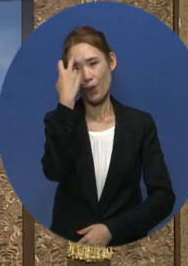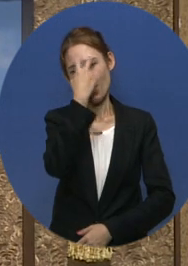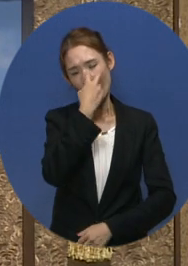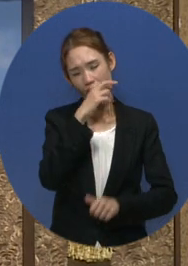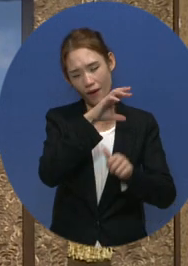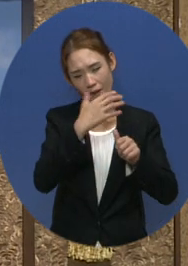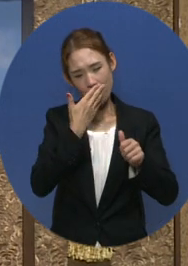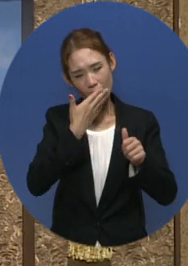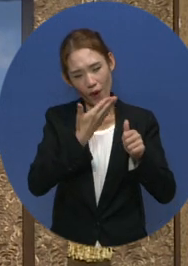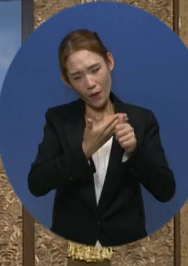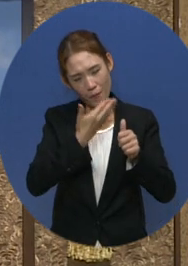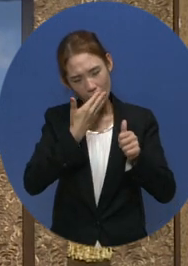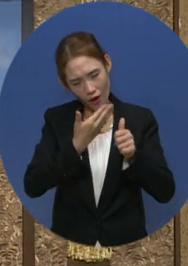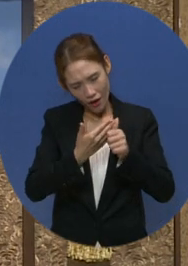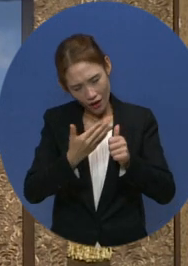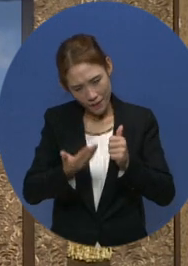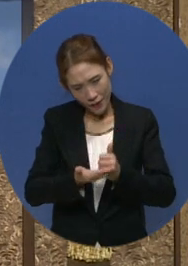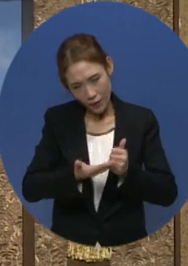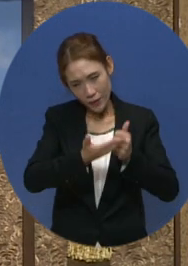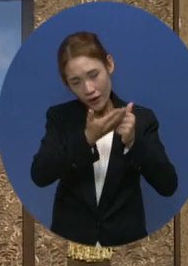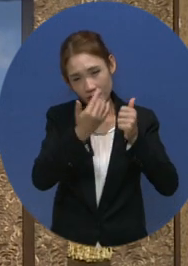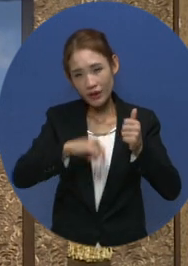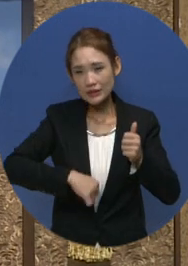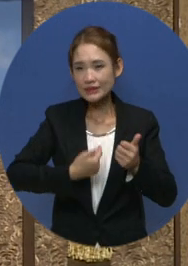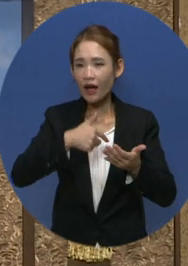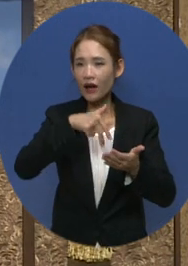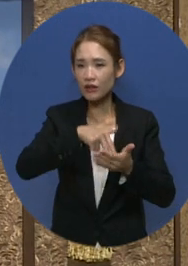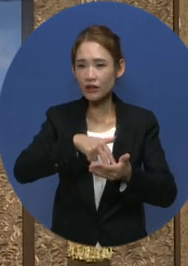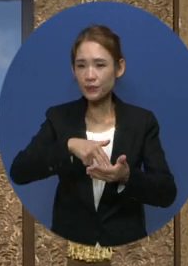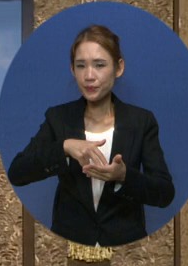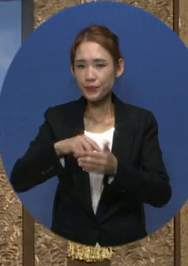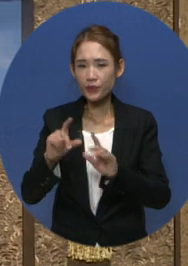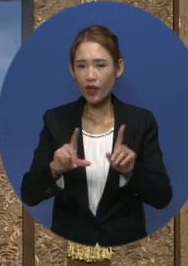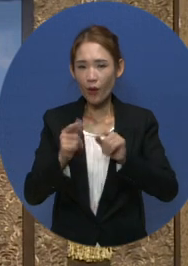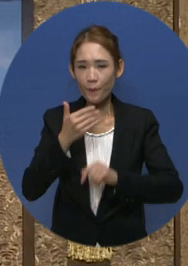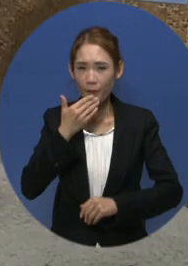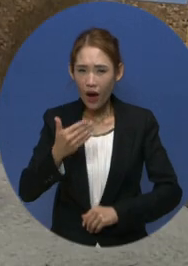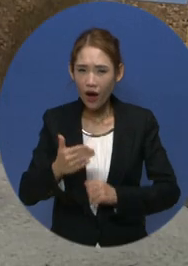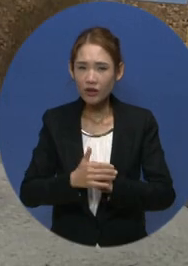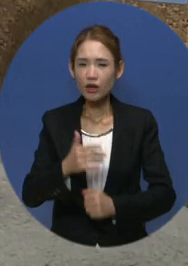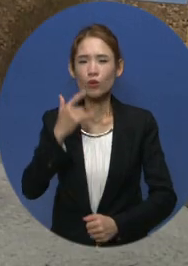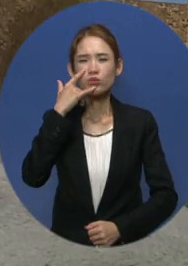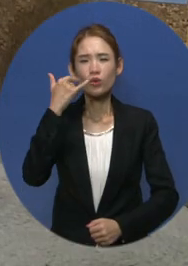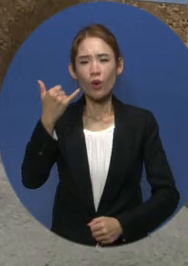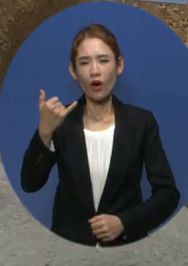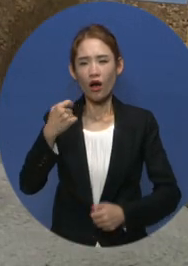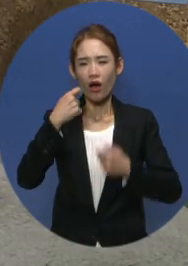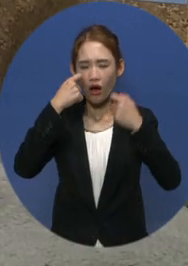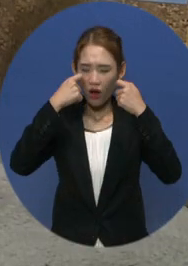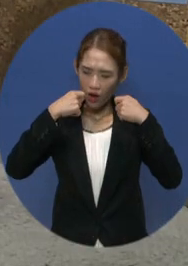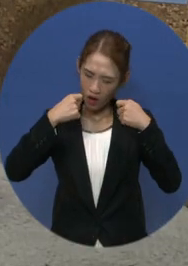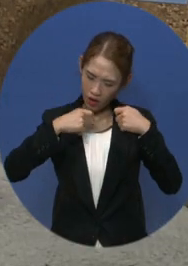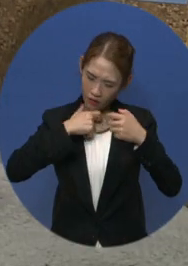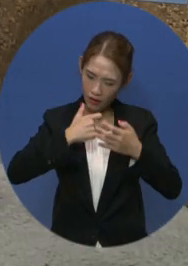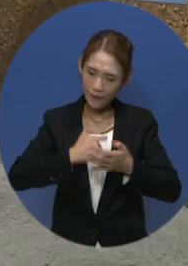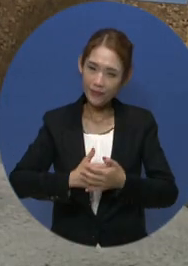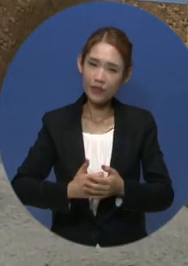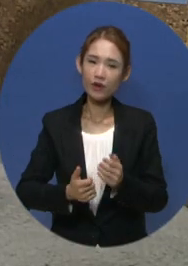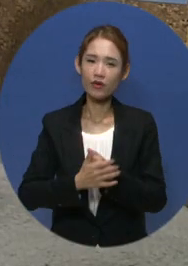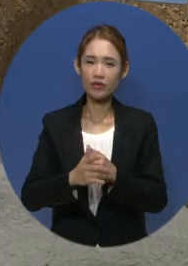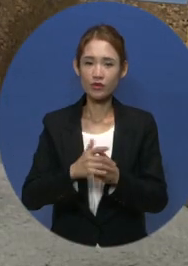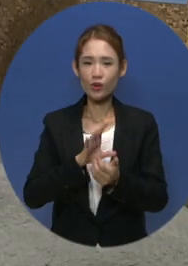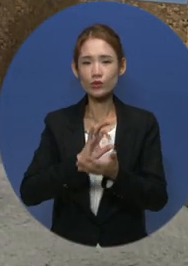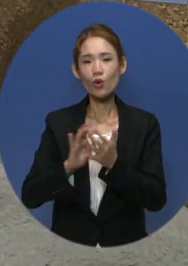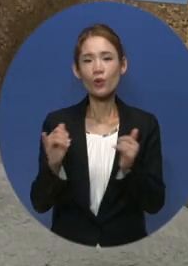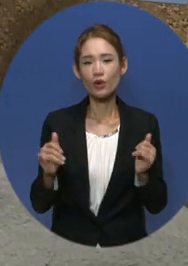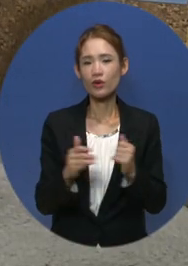먹여 살릴 줄 알았는데 네. 애가 자립이 되고 독립생활을 하니까 부모님들이 네. 눈물을 흘리세요. 그러니까요. 너무 좋으셔가지고. 그리고